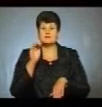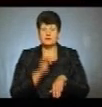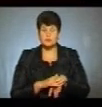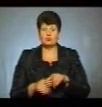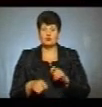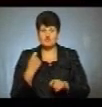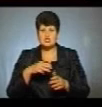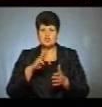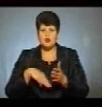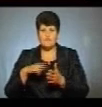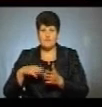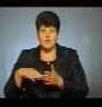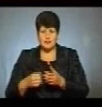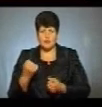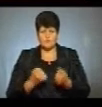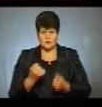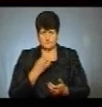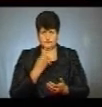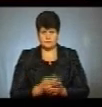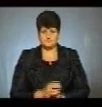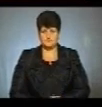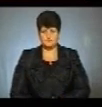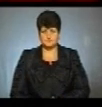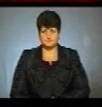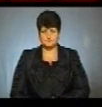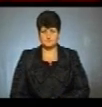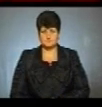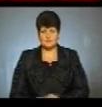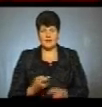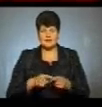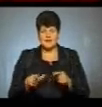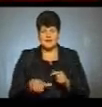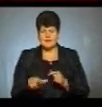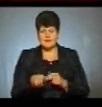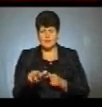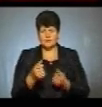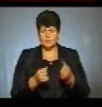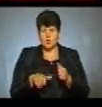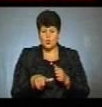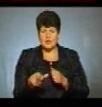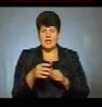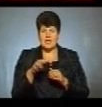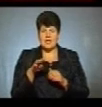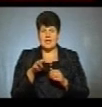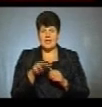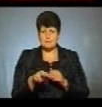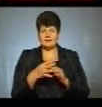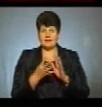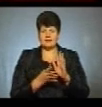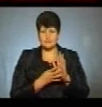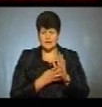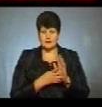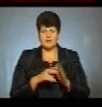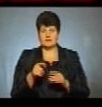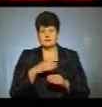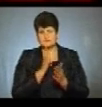та штрафували водіїв, бачила Марія Котенко. Це ділянка автомобільної дороги М-19 Доманово,